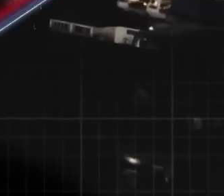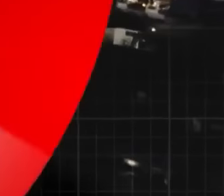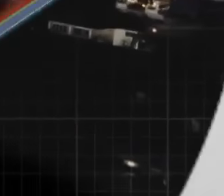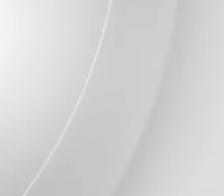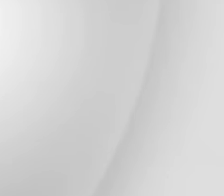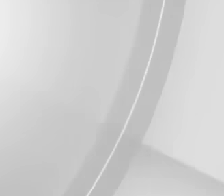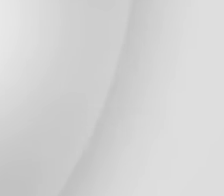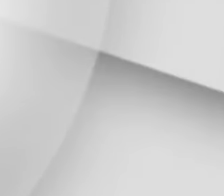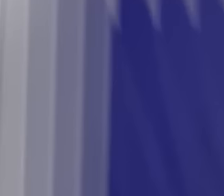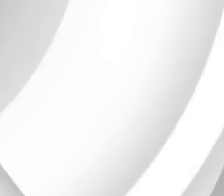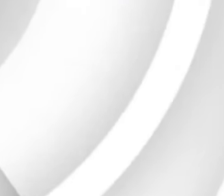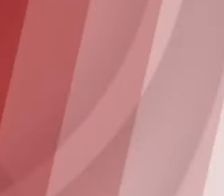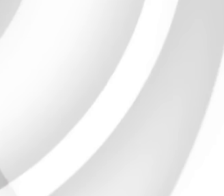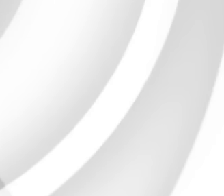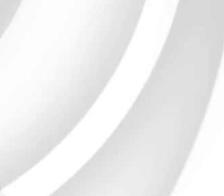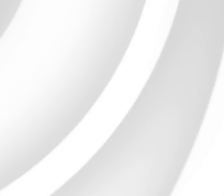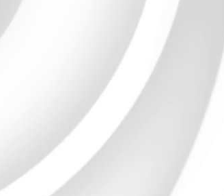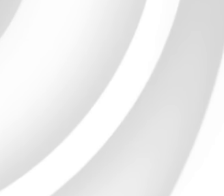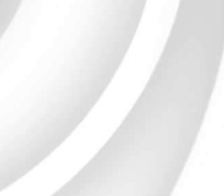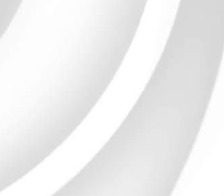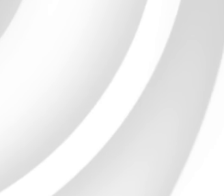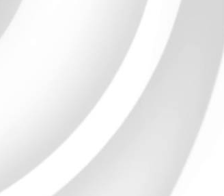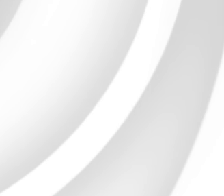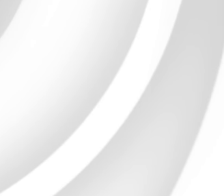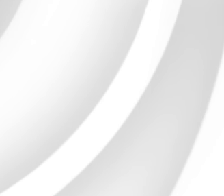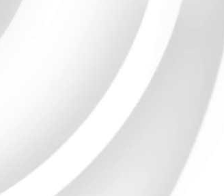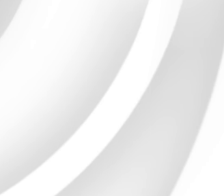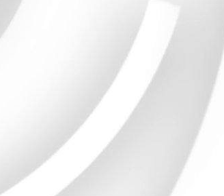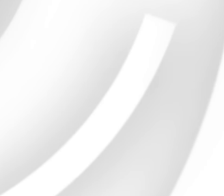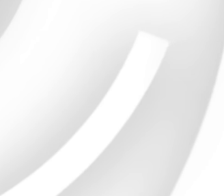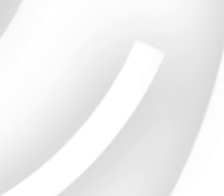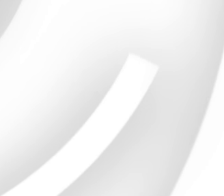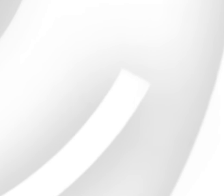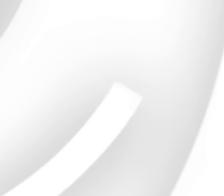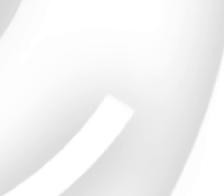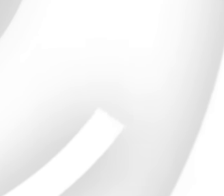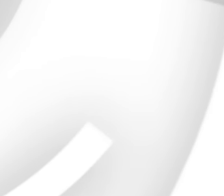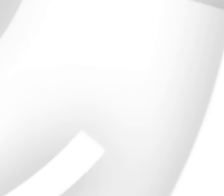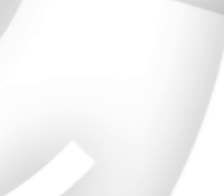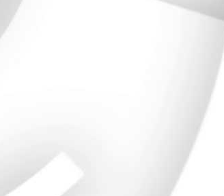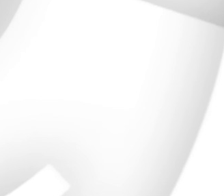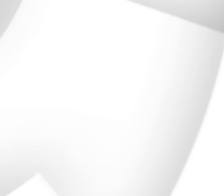Manila. Ito ang TV Patrol.